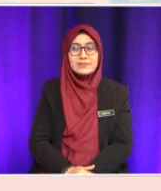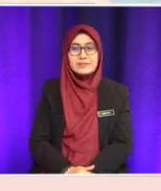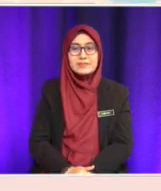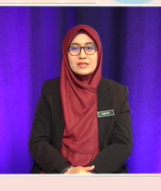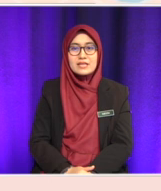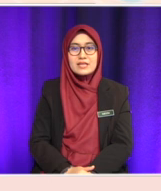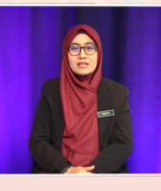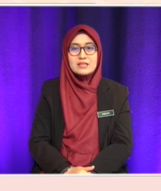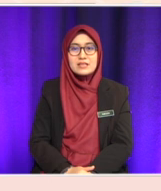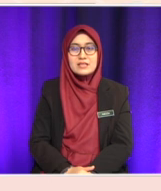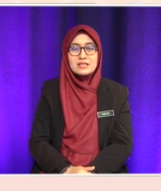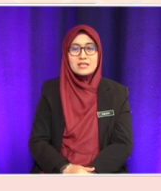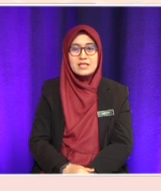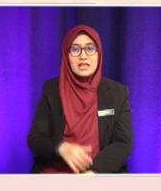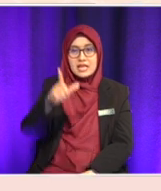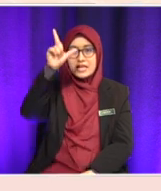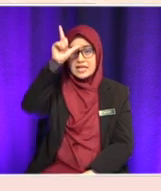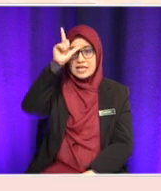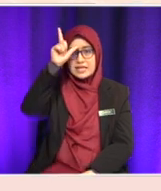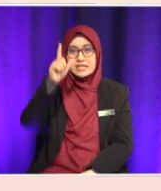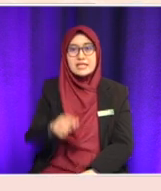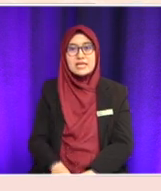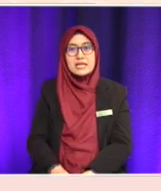ke tempat yang sunyi oke